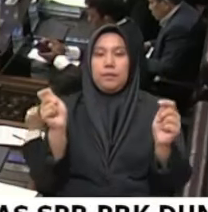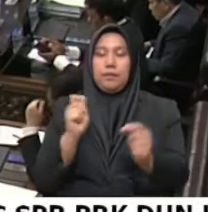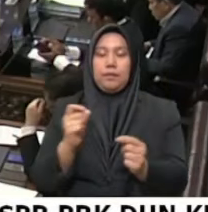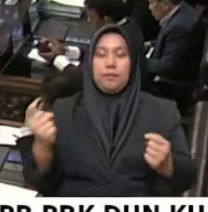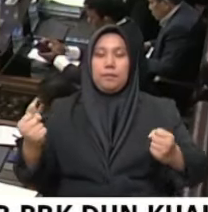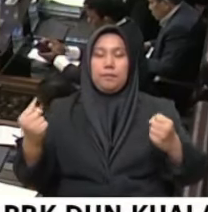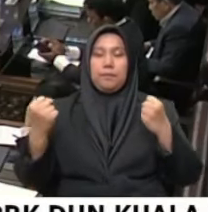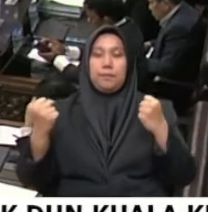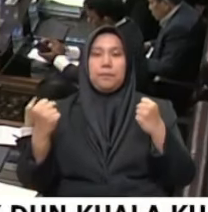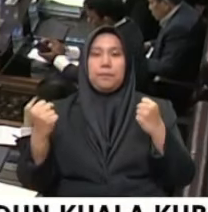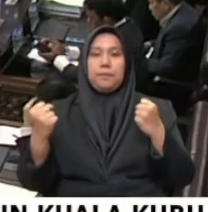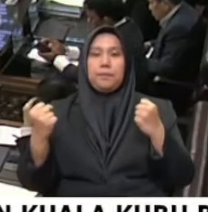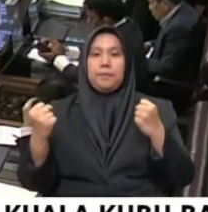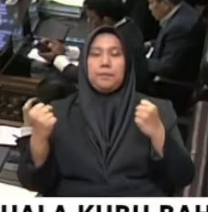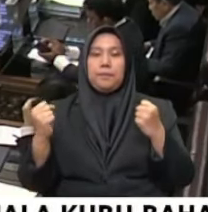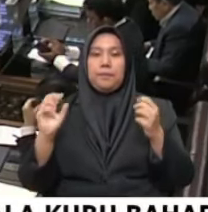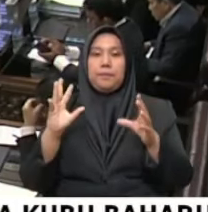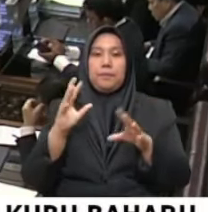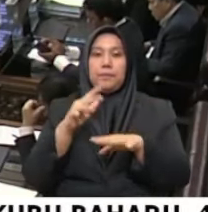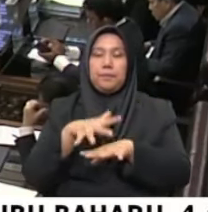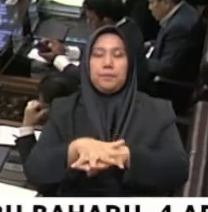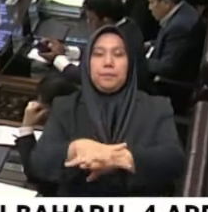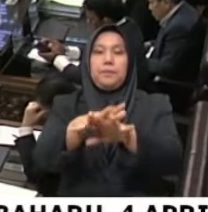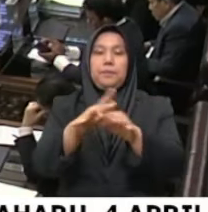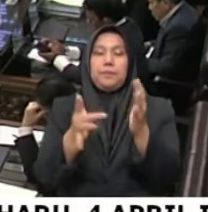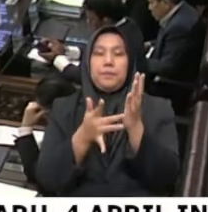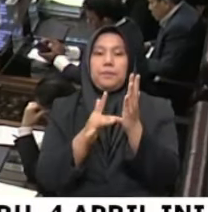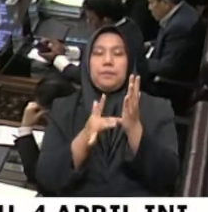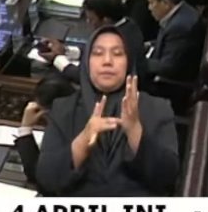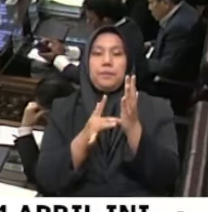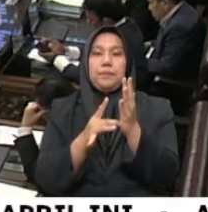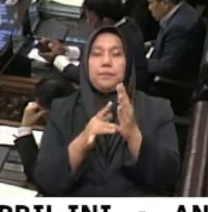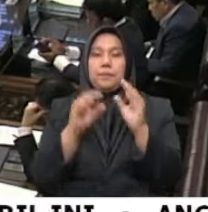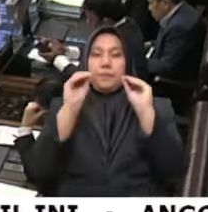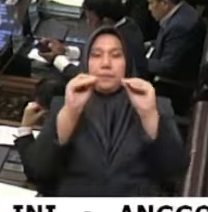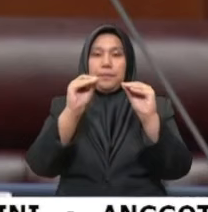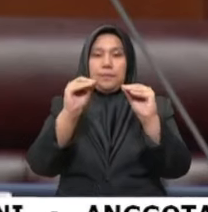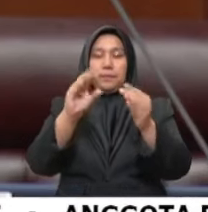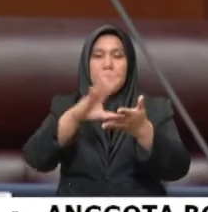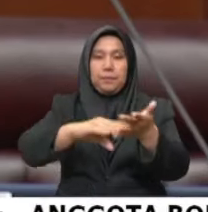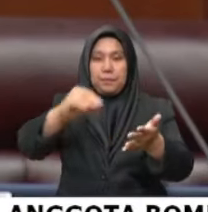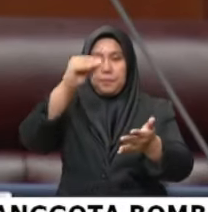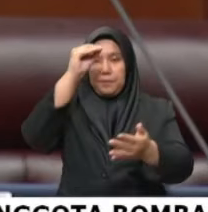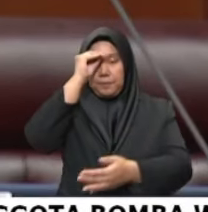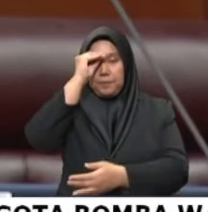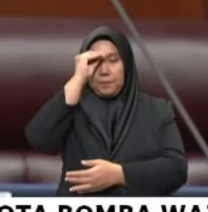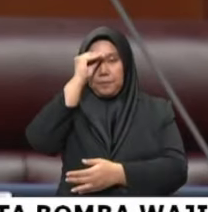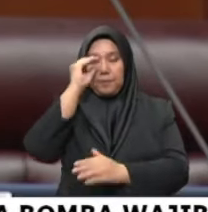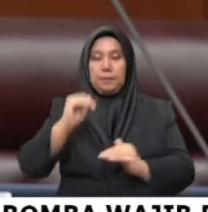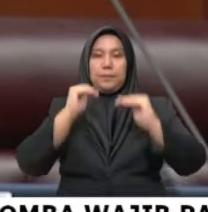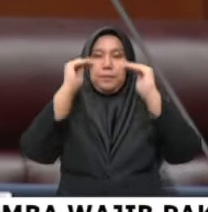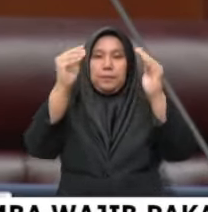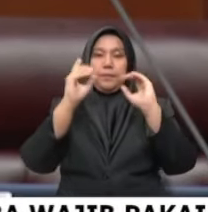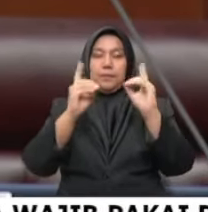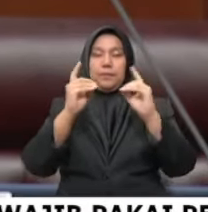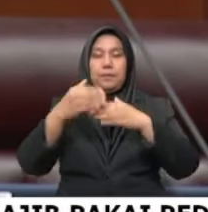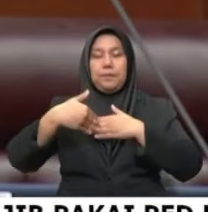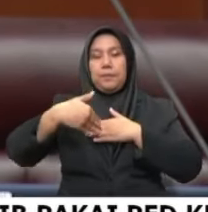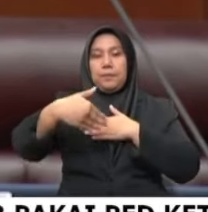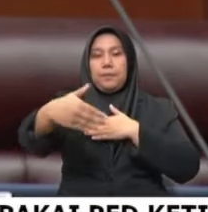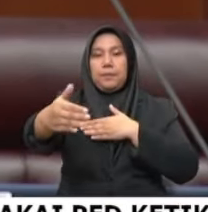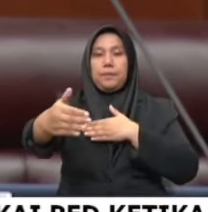memperkukuh pengintegrasian teknologi dalam pengajaran dan pembelajaran di semua peringkat pendidikan secara